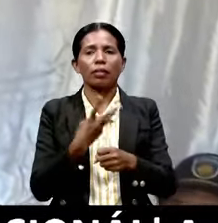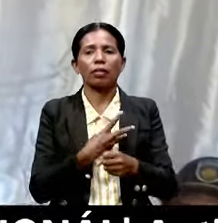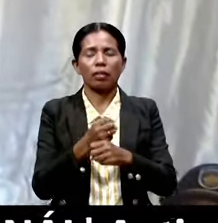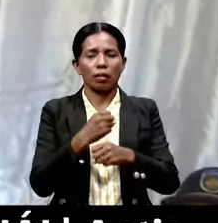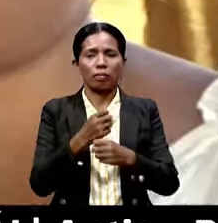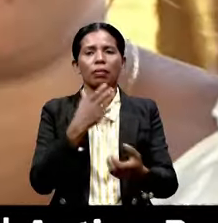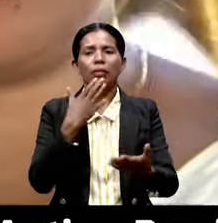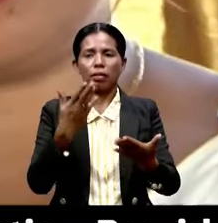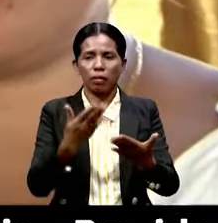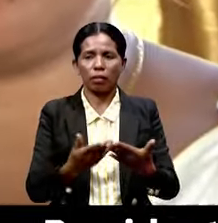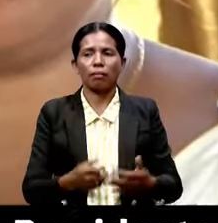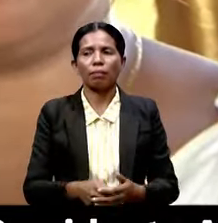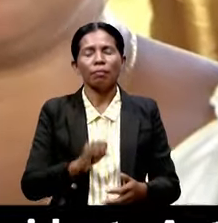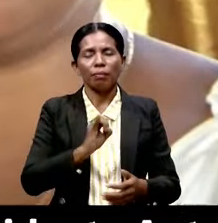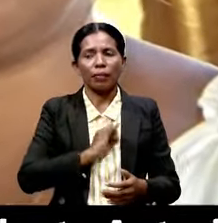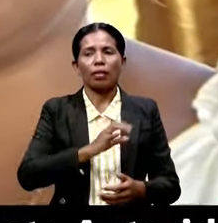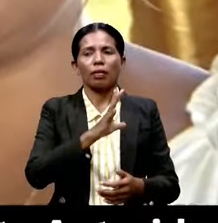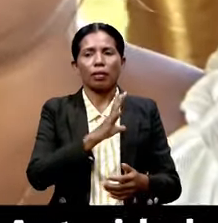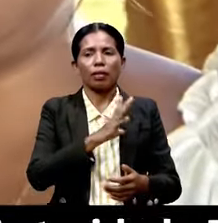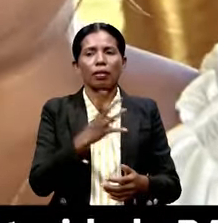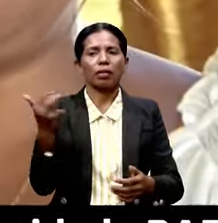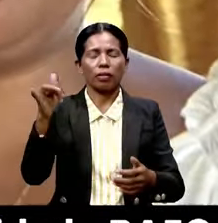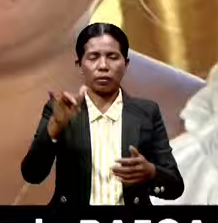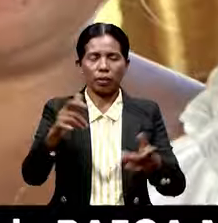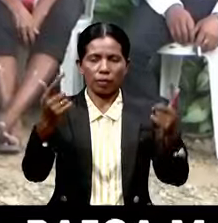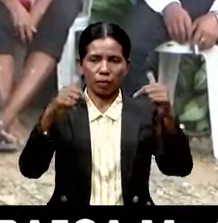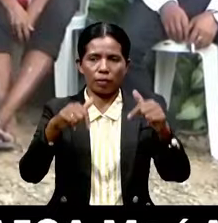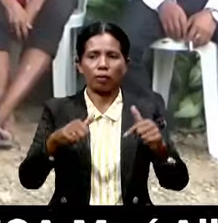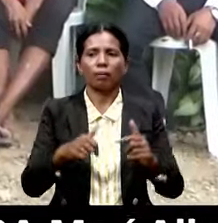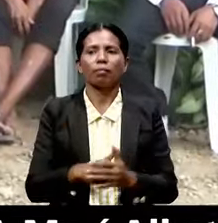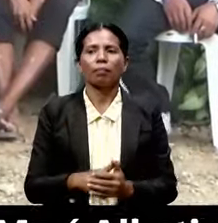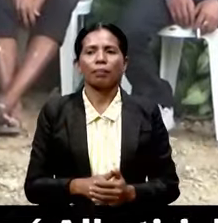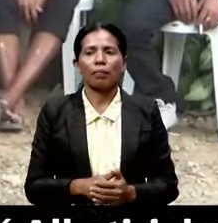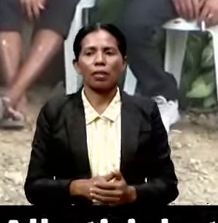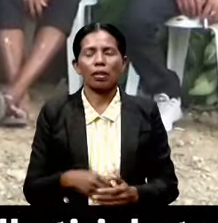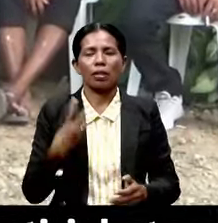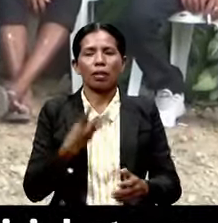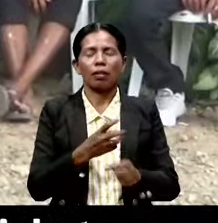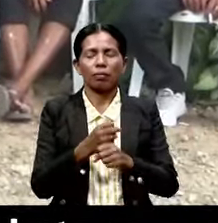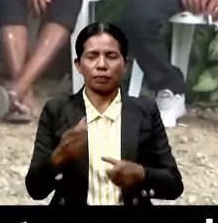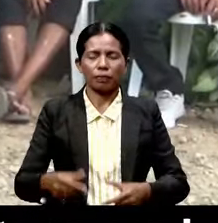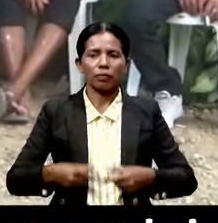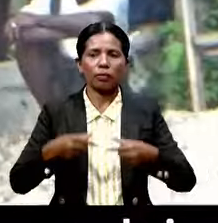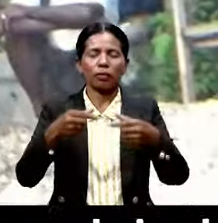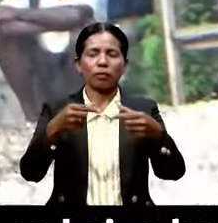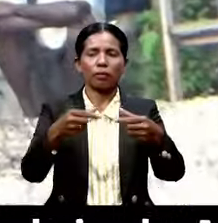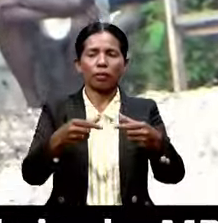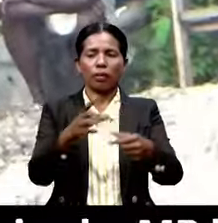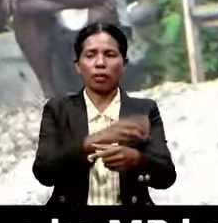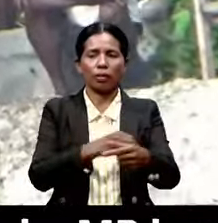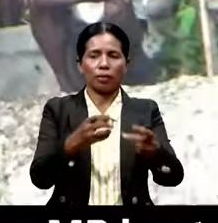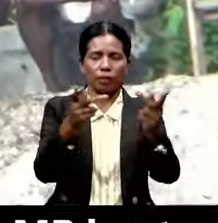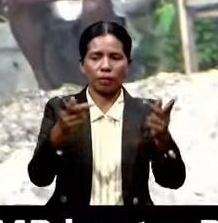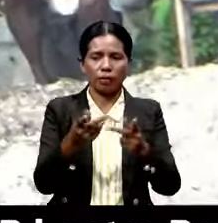dia haluin kata ke sir-sir nebe rona bele halau udia kami sih halu entrega ofisial ofisial ba iya